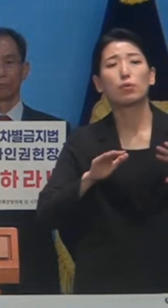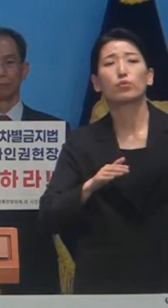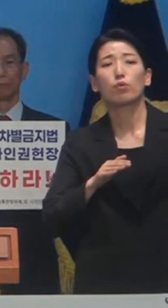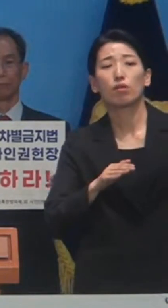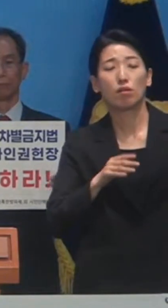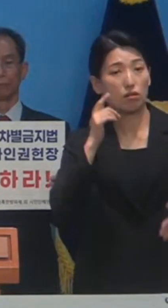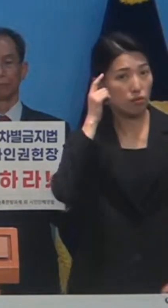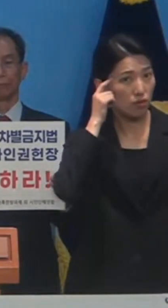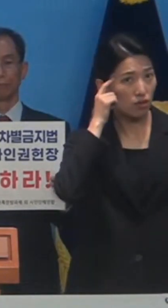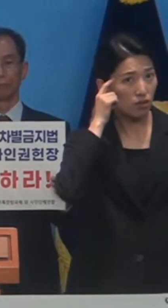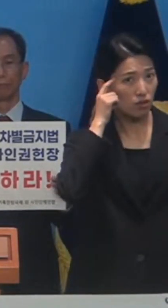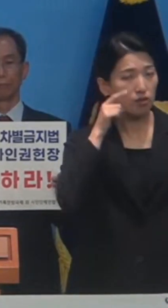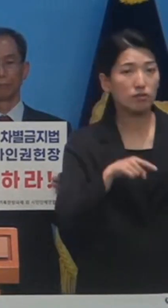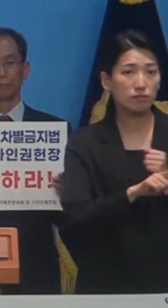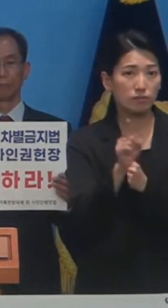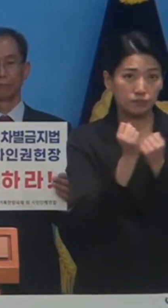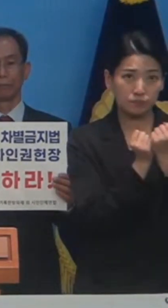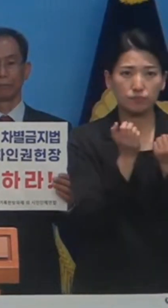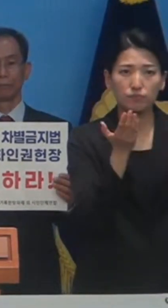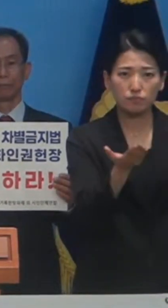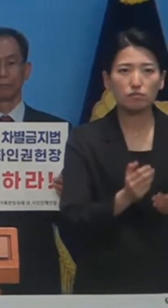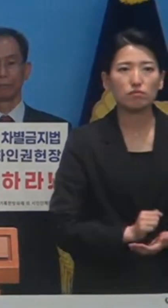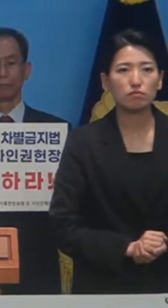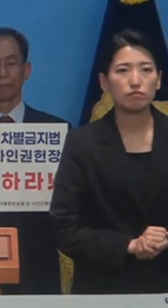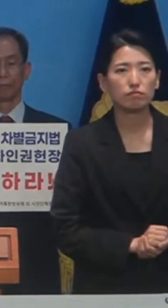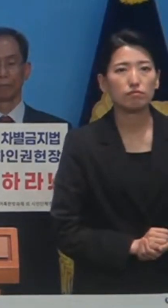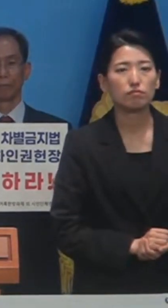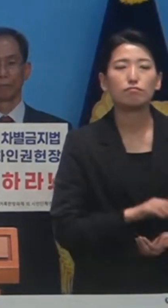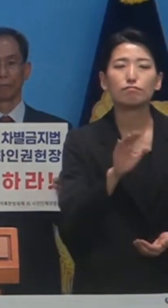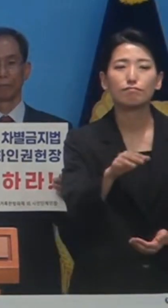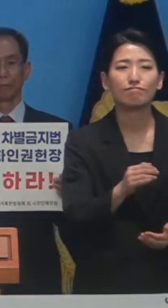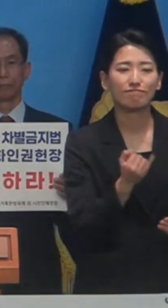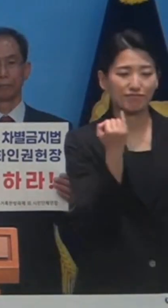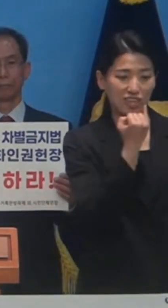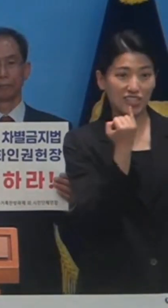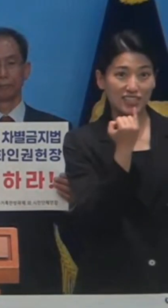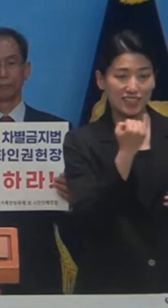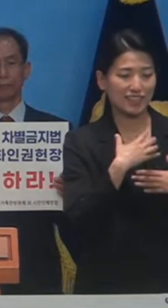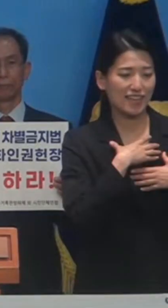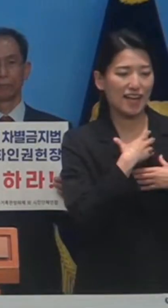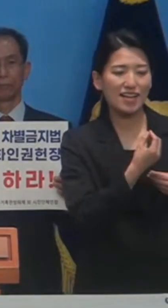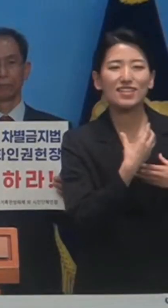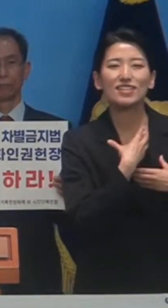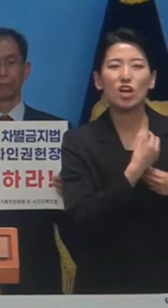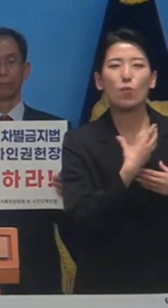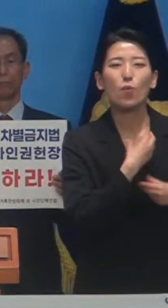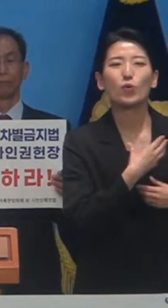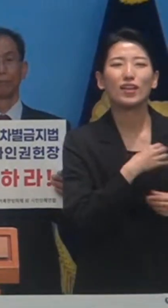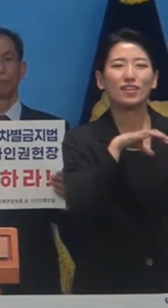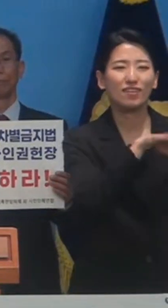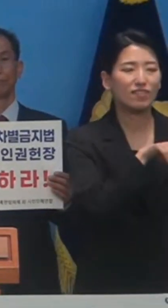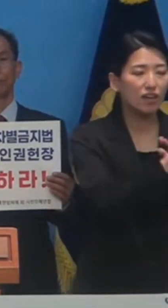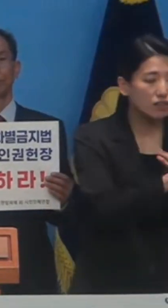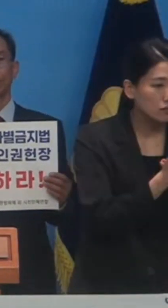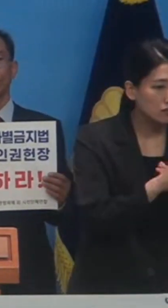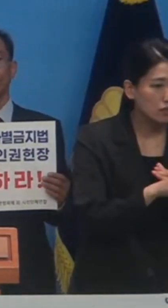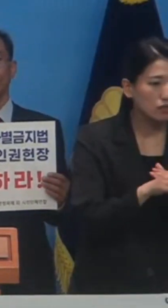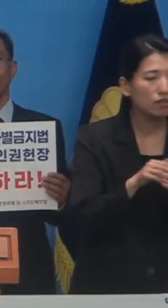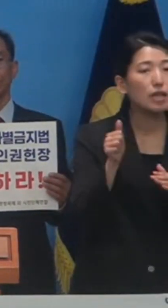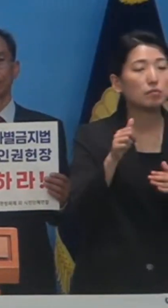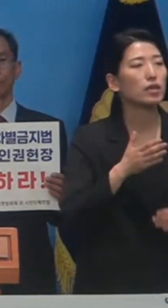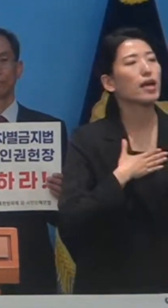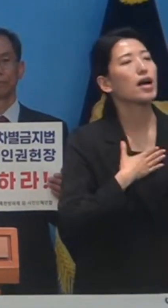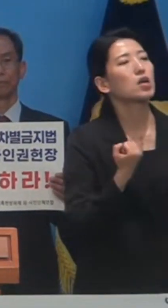역차별과 위험이 있습니다. 여탕에 여자를 자처하는 남성이 들어와도 제지를 불가능하고,